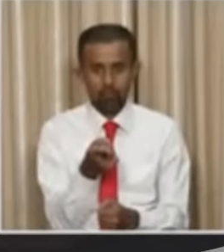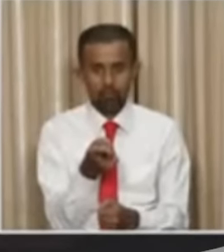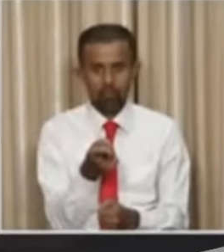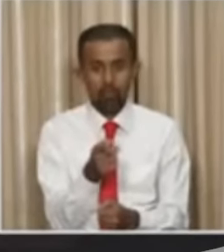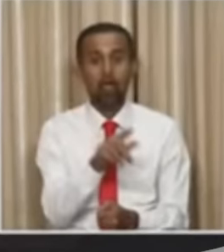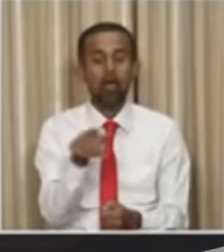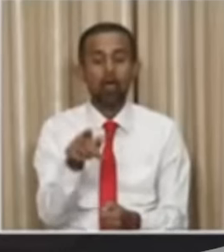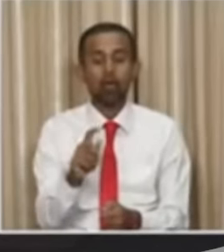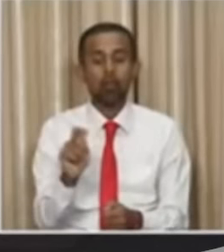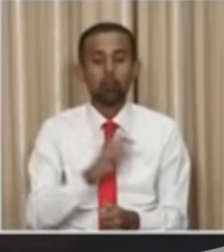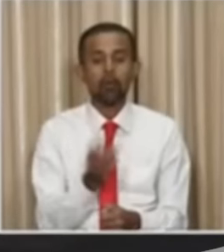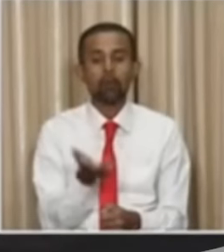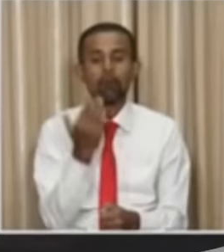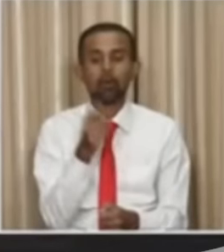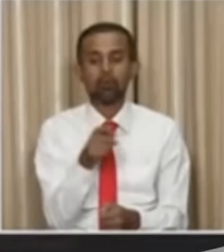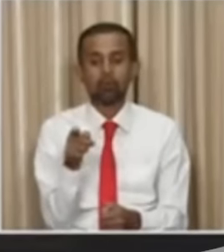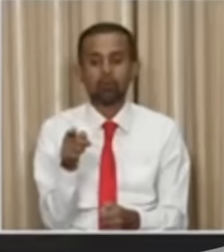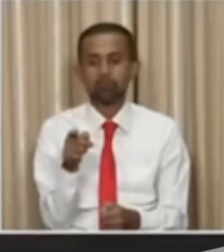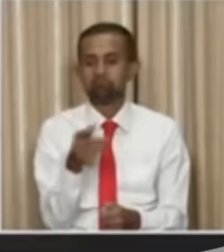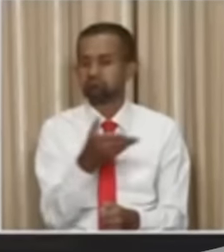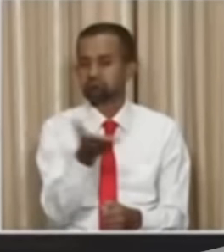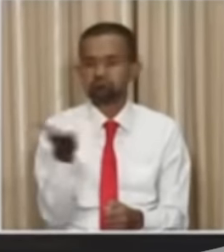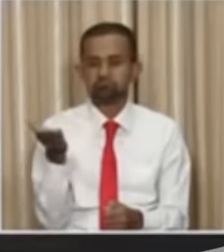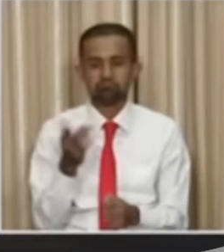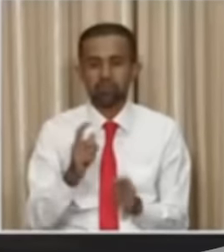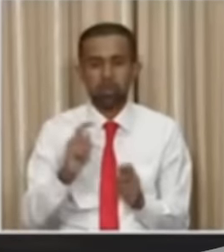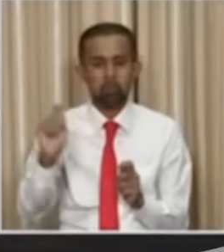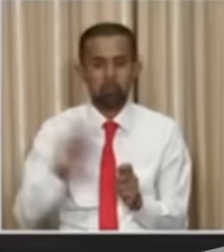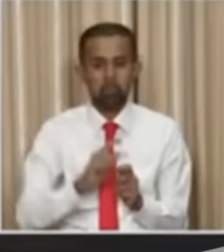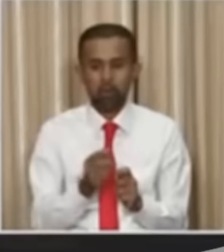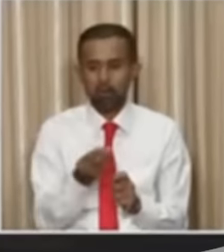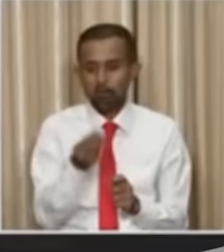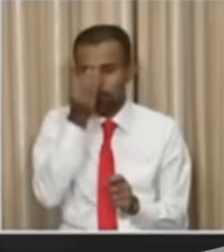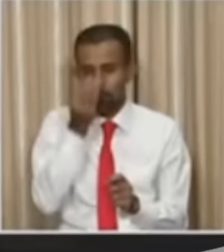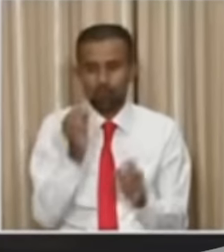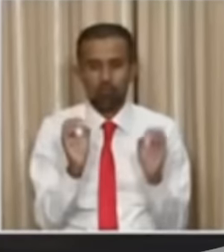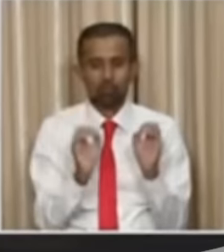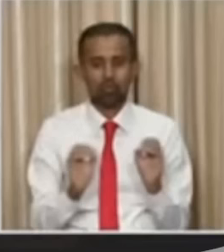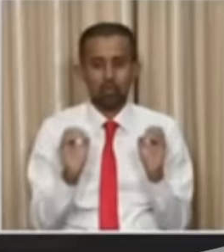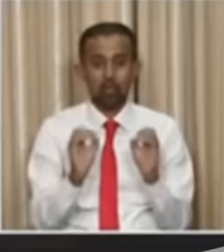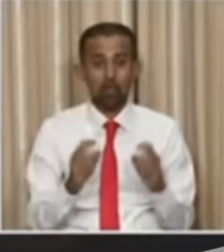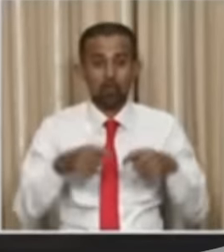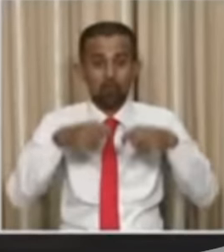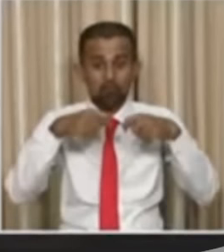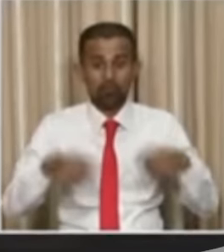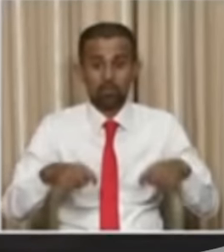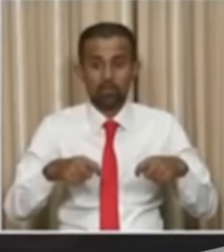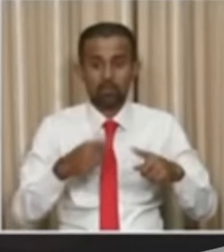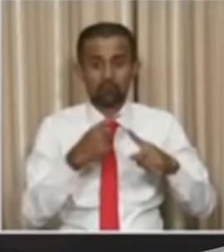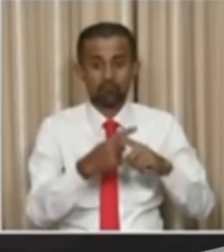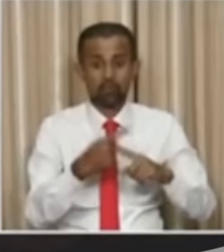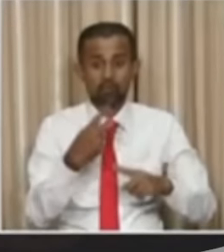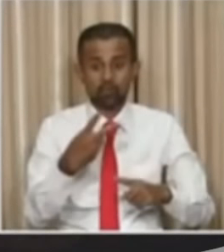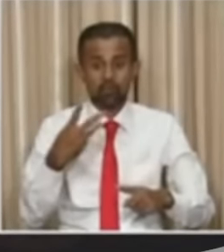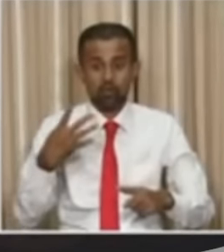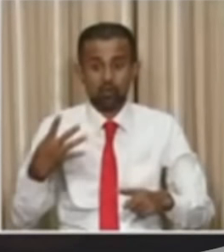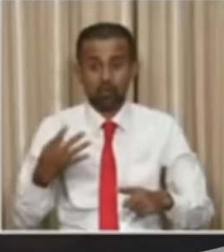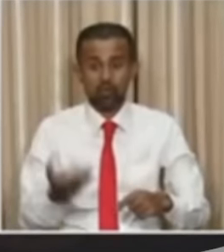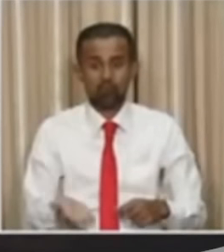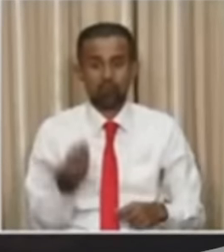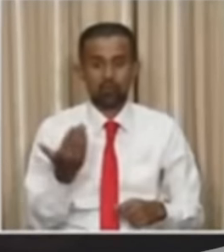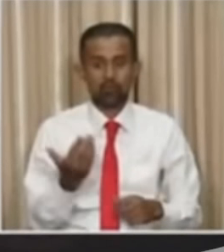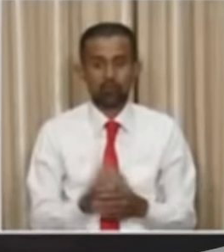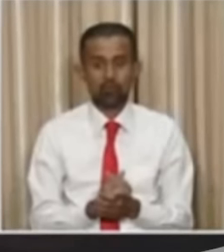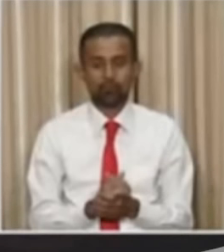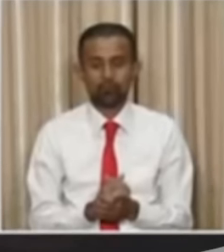කාගේ ආදායම් වැඩි වෙලා තියෙන්නේ? කිසි කෙනෙක්ගේ ආදායම් 7-5ක් වැඩි වෙලා නැහැ. වියදම් 3-4 ගුණයකින් වැඩි වෙලා විතරයි තියෙන්නේ.